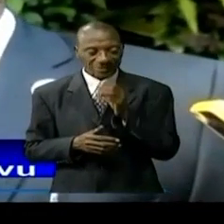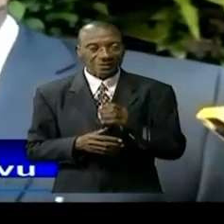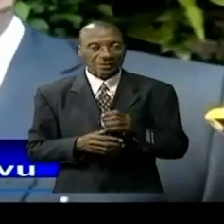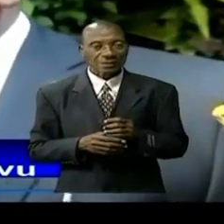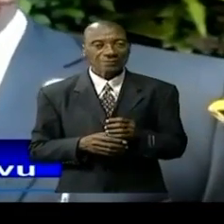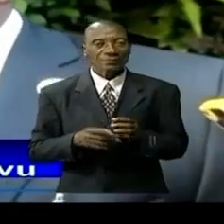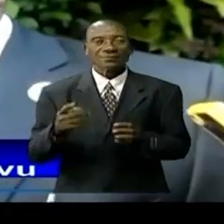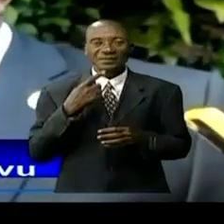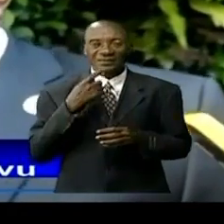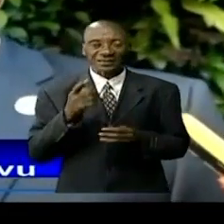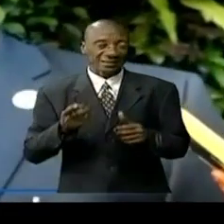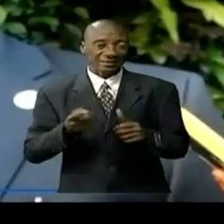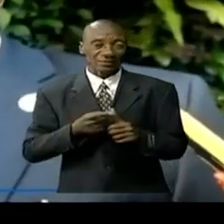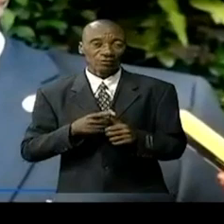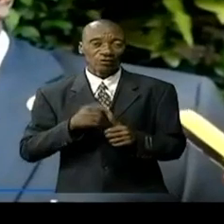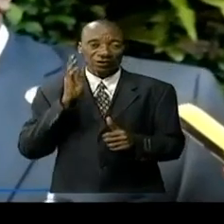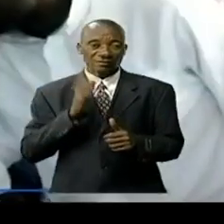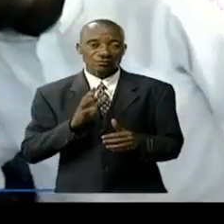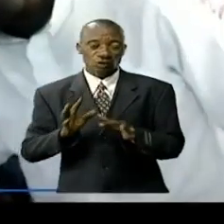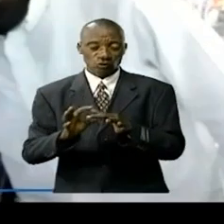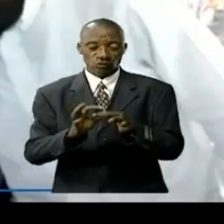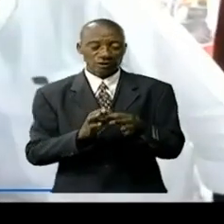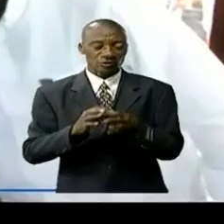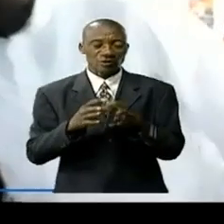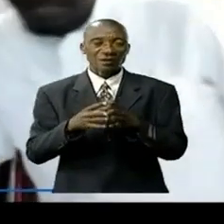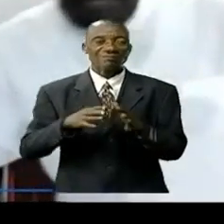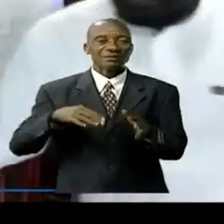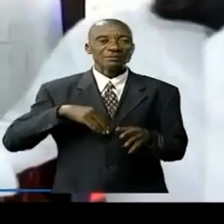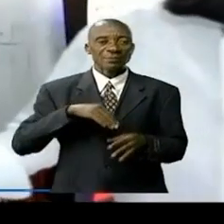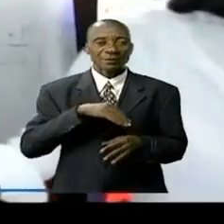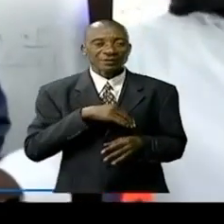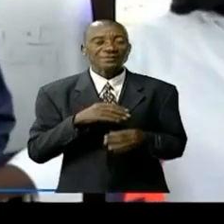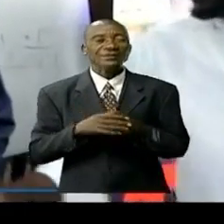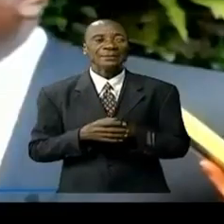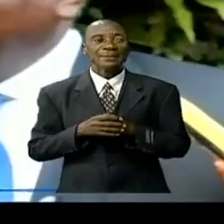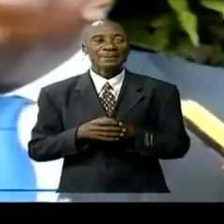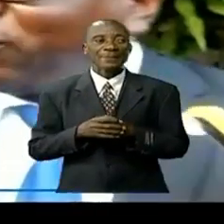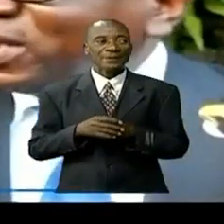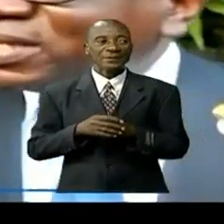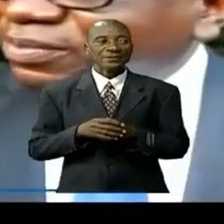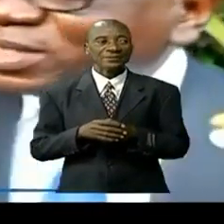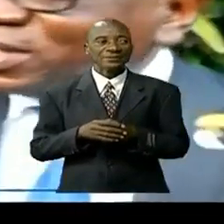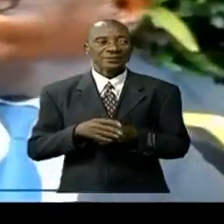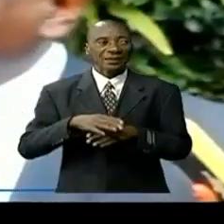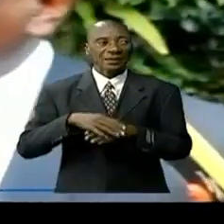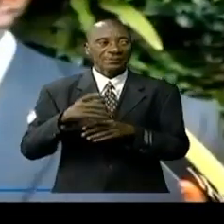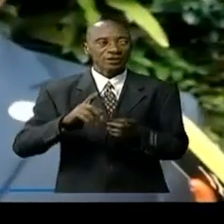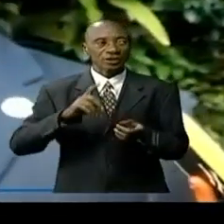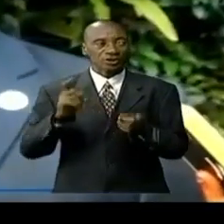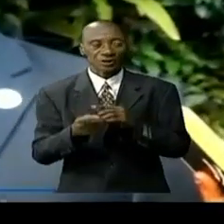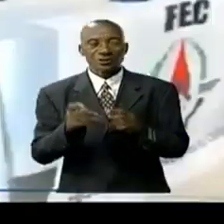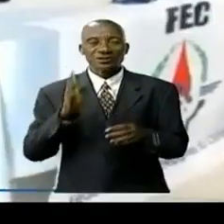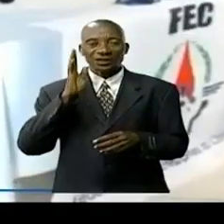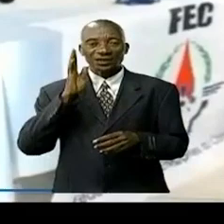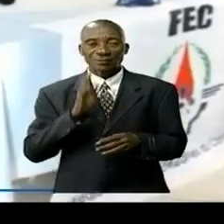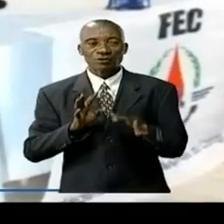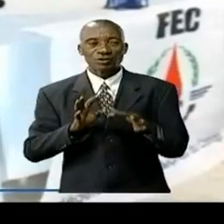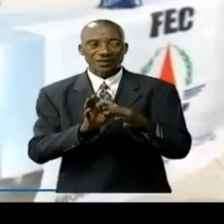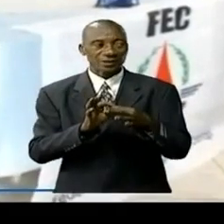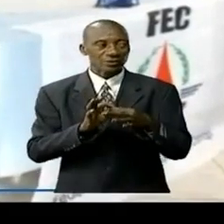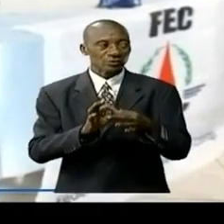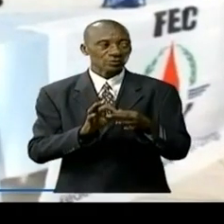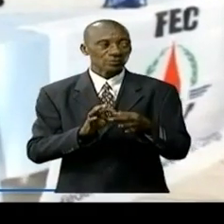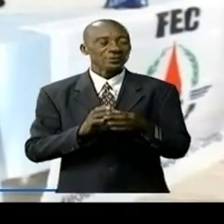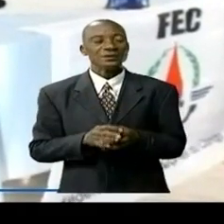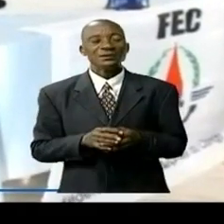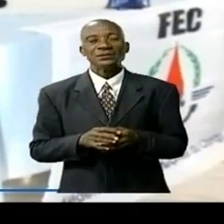cohésion au niveau des membres, et ensuite améliorer les relations avec les administrations publiques, le